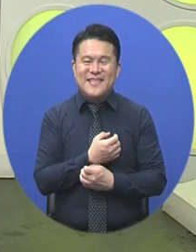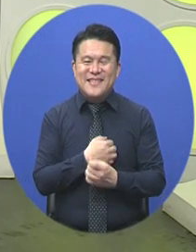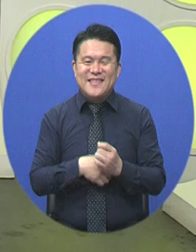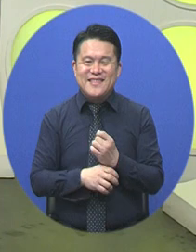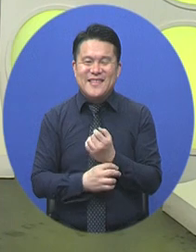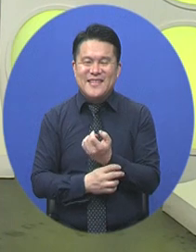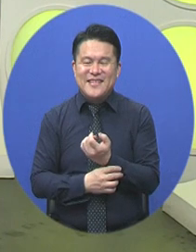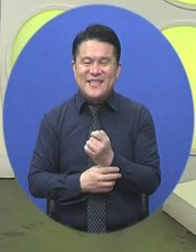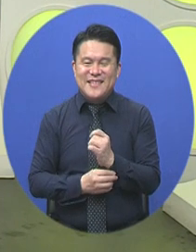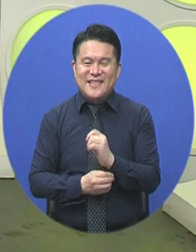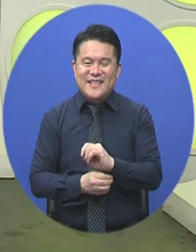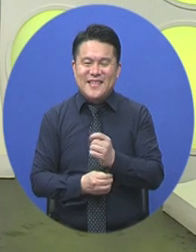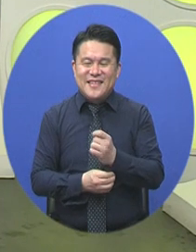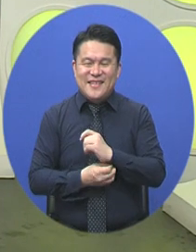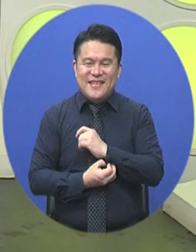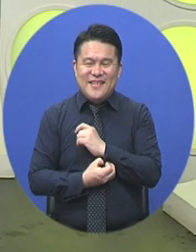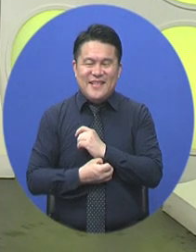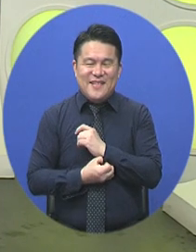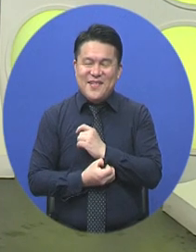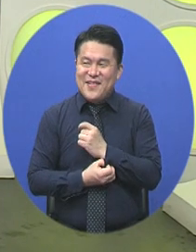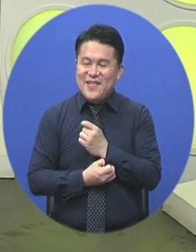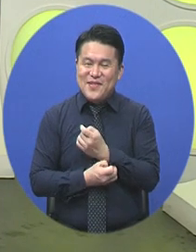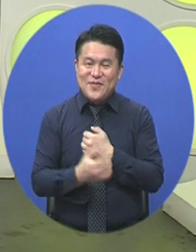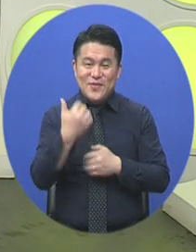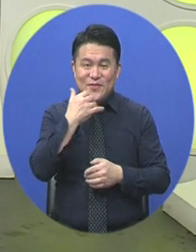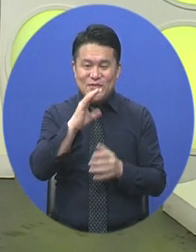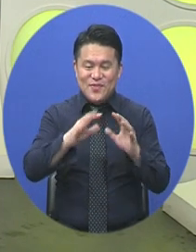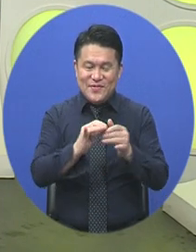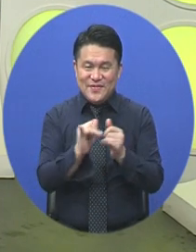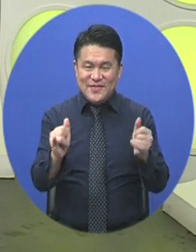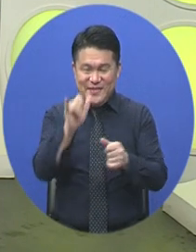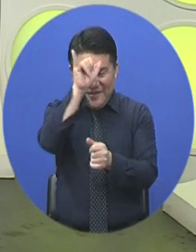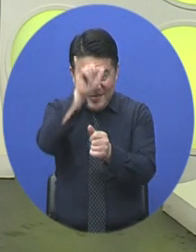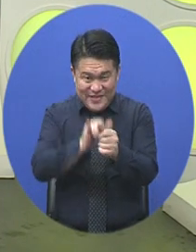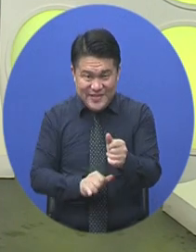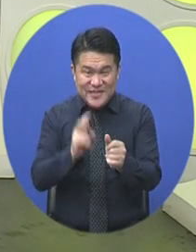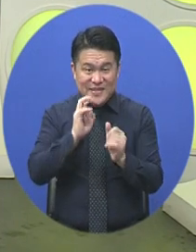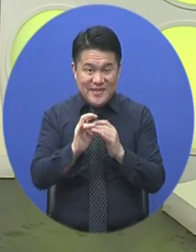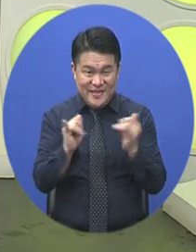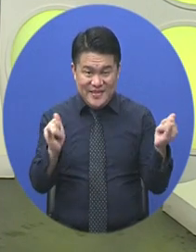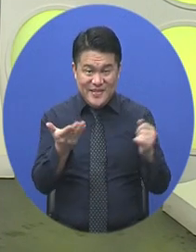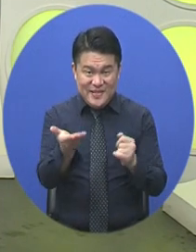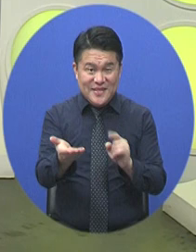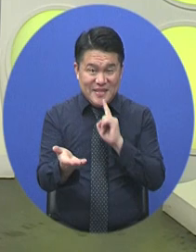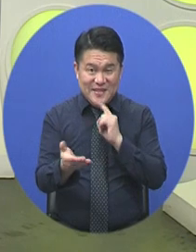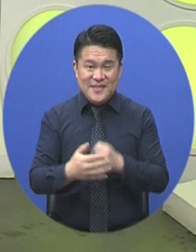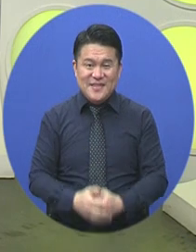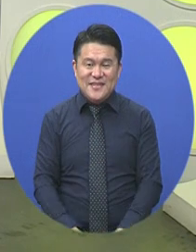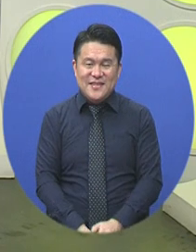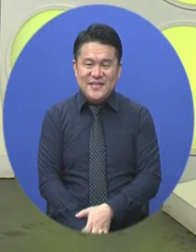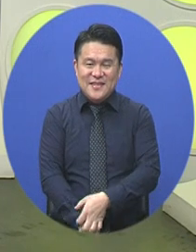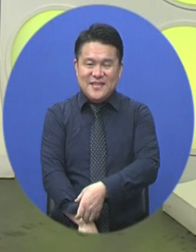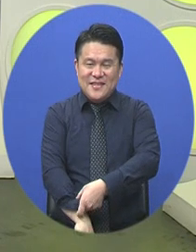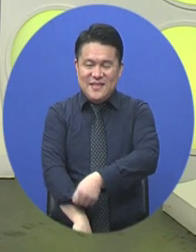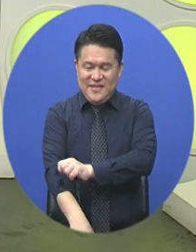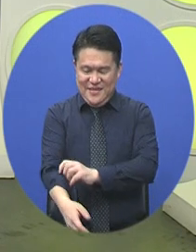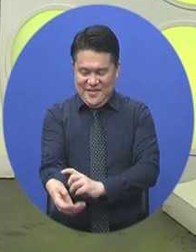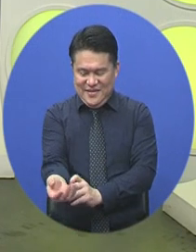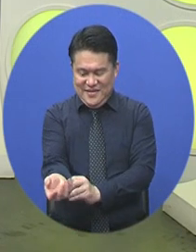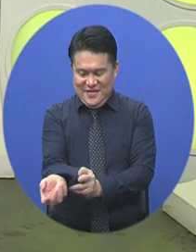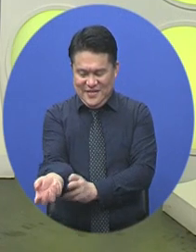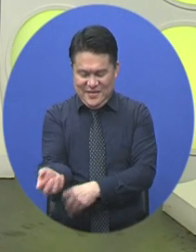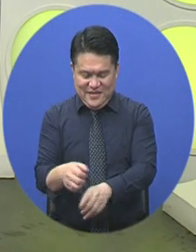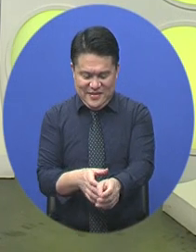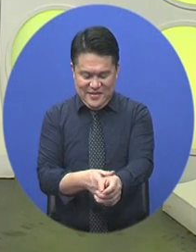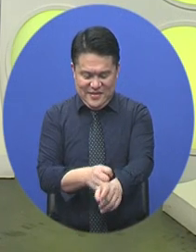아이고, 국민 얼마만이야. 효녀, 효부, 가수라고 표현해도 할 정도로 아주